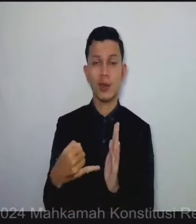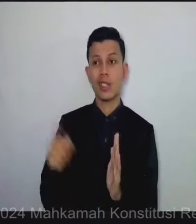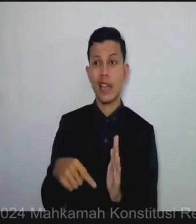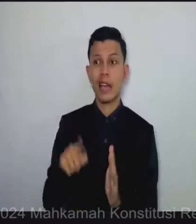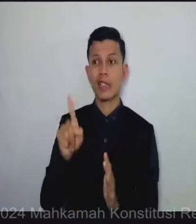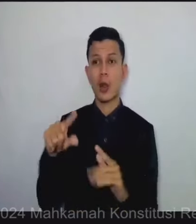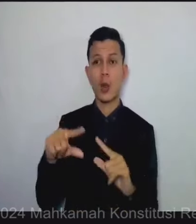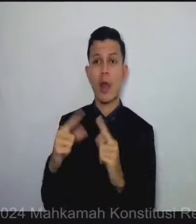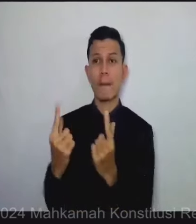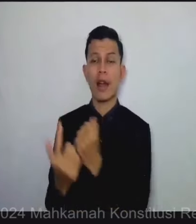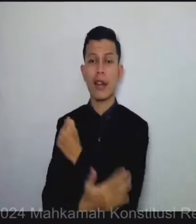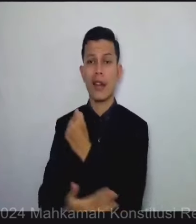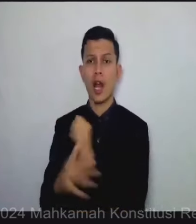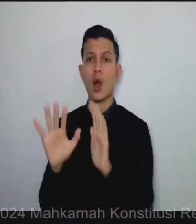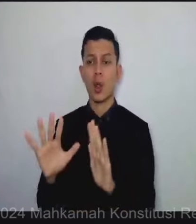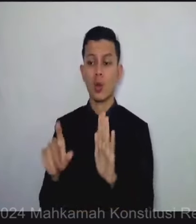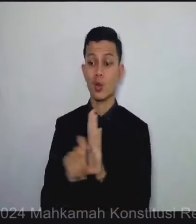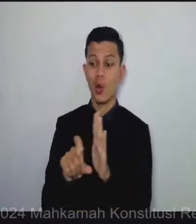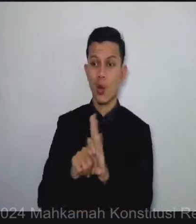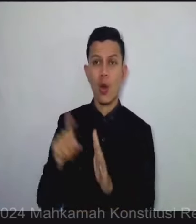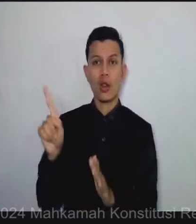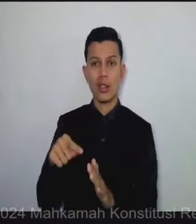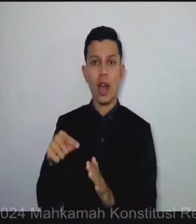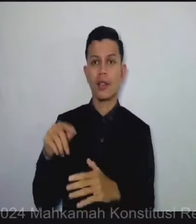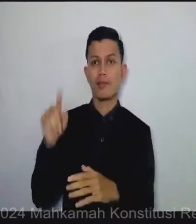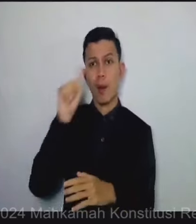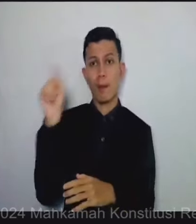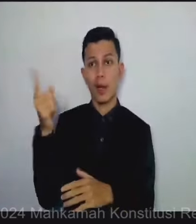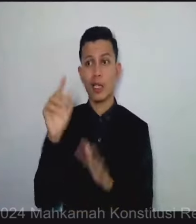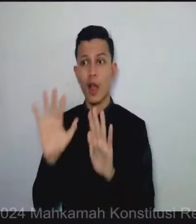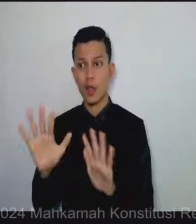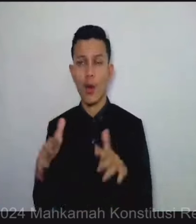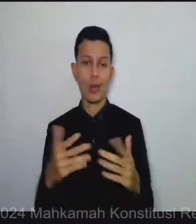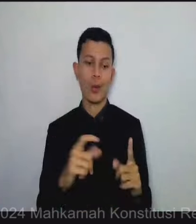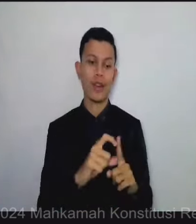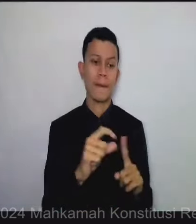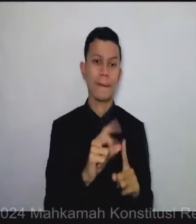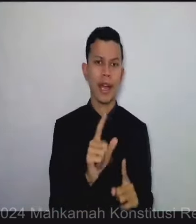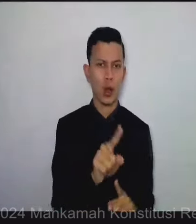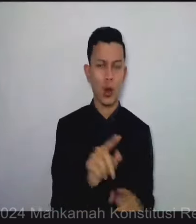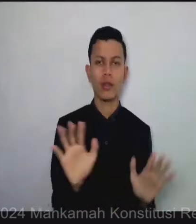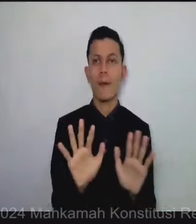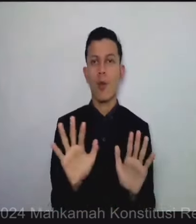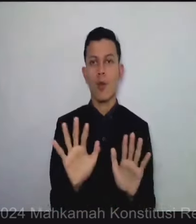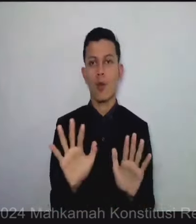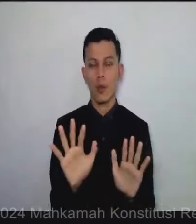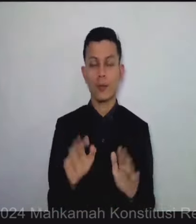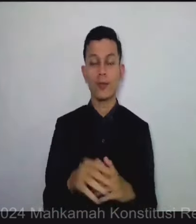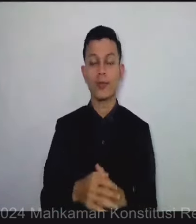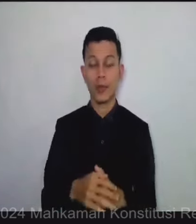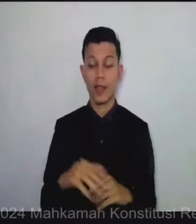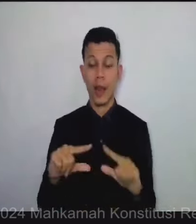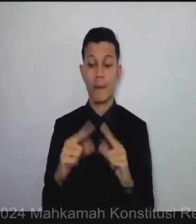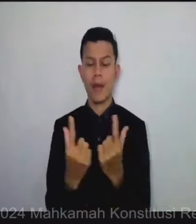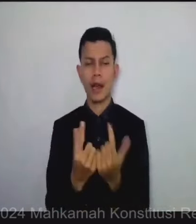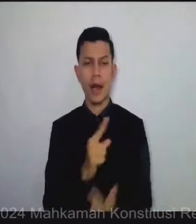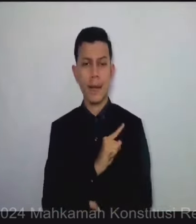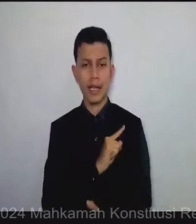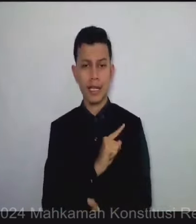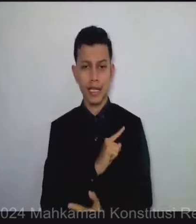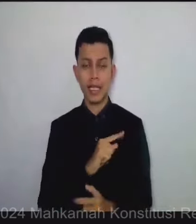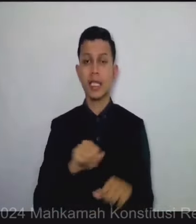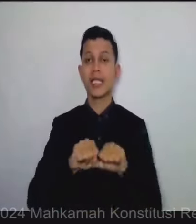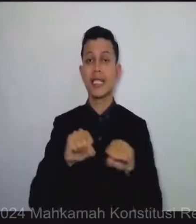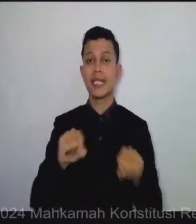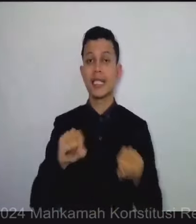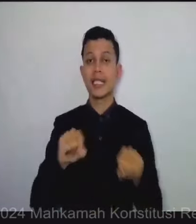saja Misalnya diisi oleh eksekutif atau legislatif saja perkembangan pengisian Keanggotaan lembaga Mandiri atau independen dalam sistem ket negara indonia telah